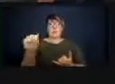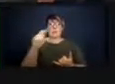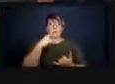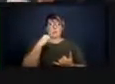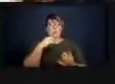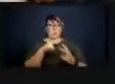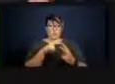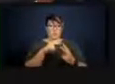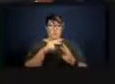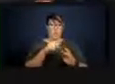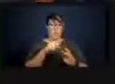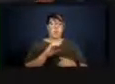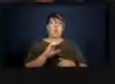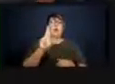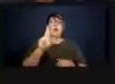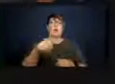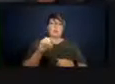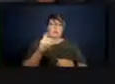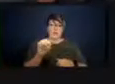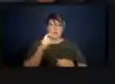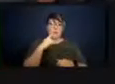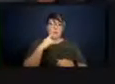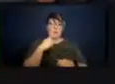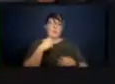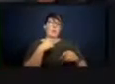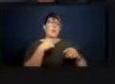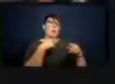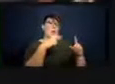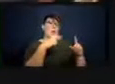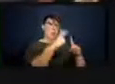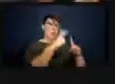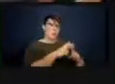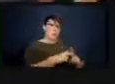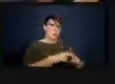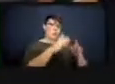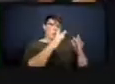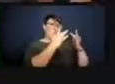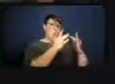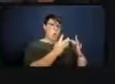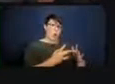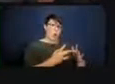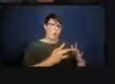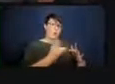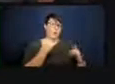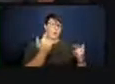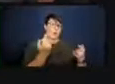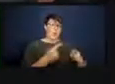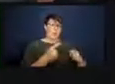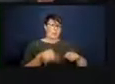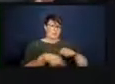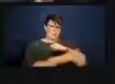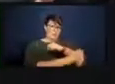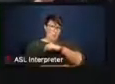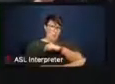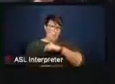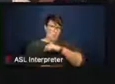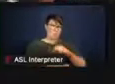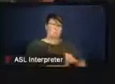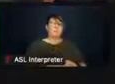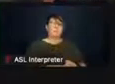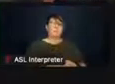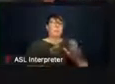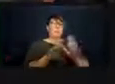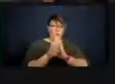tunajaribu kusasisha mfumo wetu ili tuweze kuendelea na